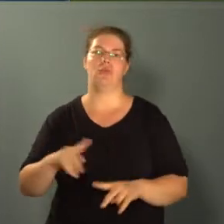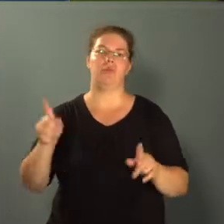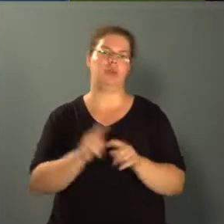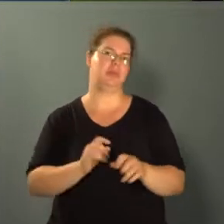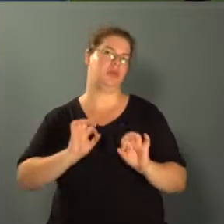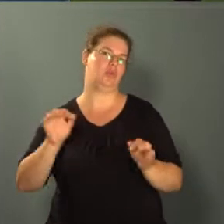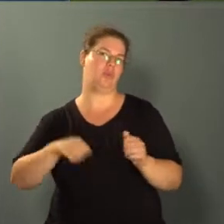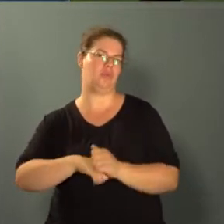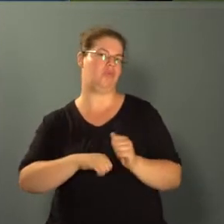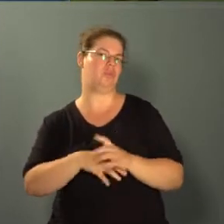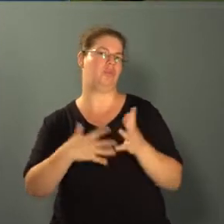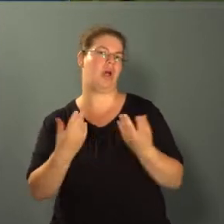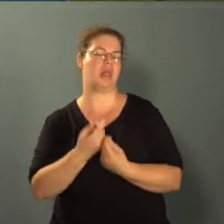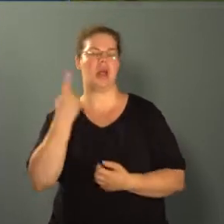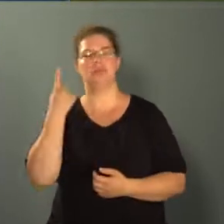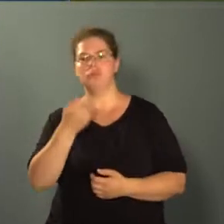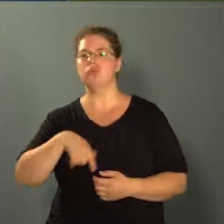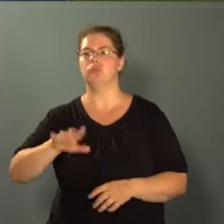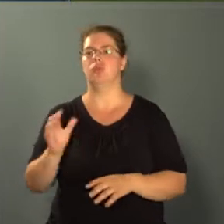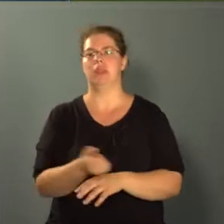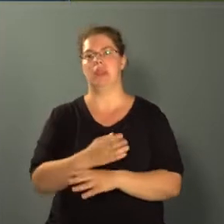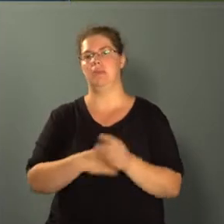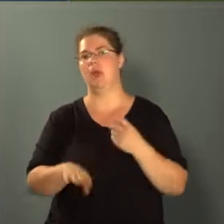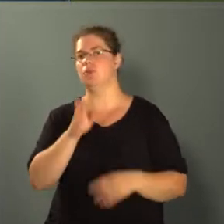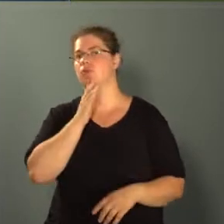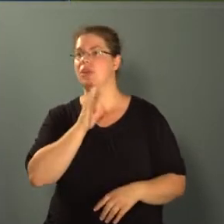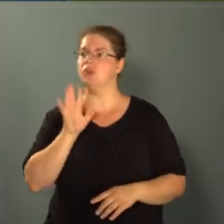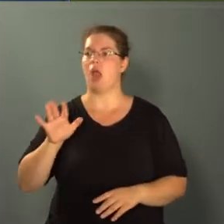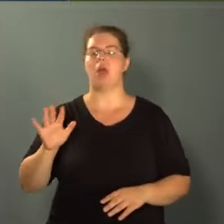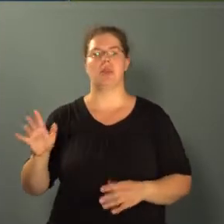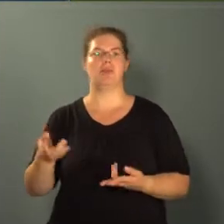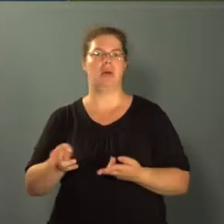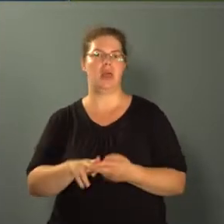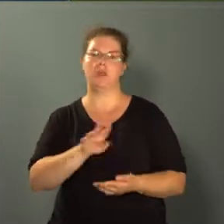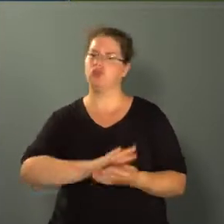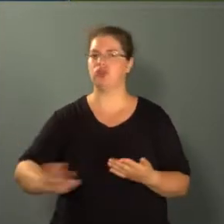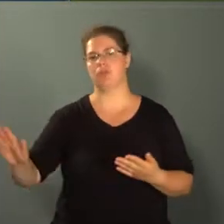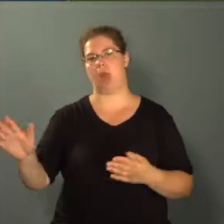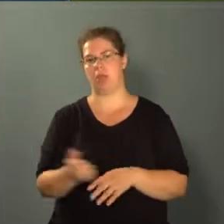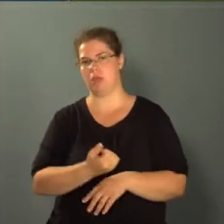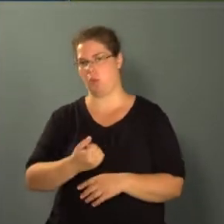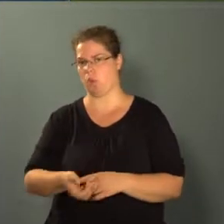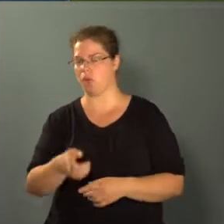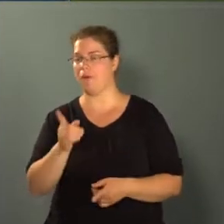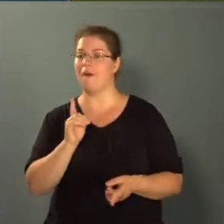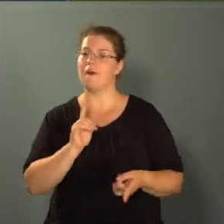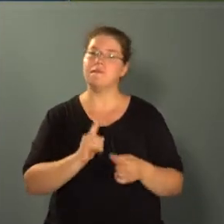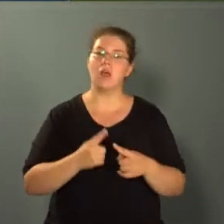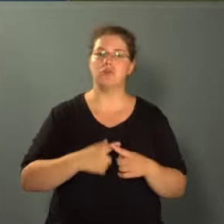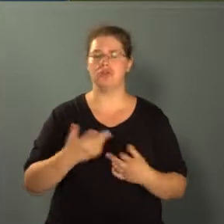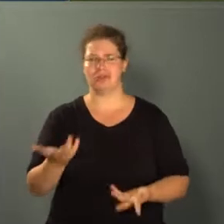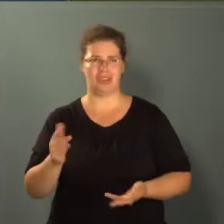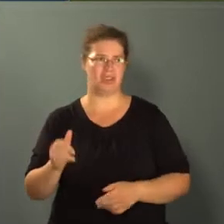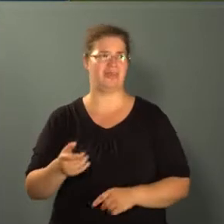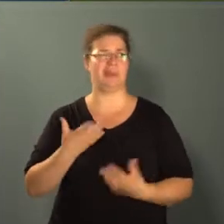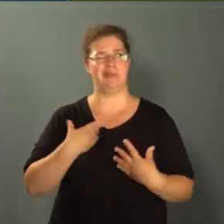jó futballal tudunk nyerni, hiszen ősszel is hazai pályán simán legyőztük a Vasast, aztán amikor tavasszal mi mentünk oda, és egy